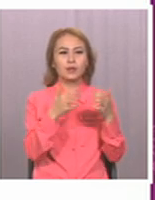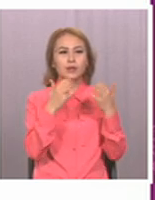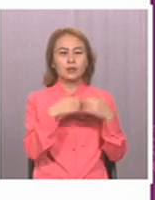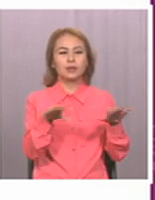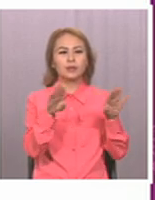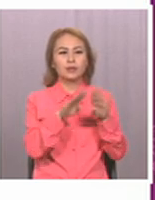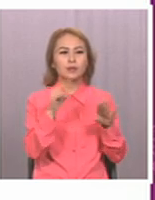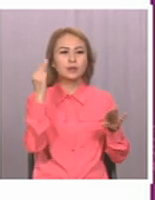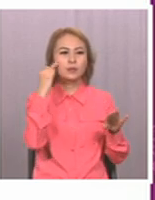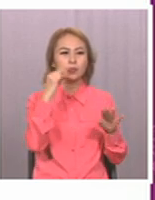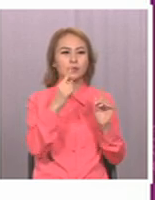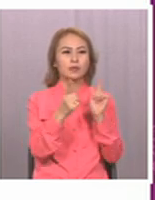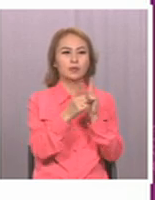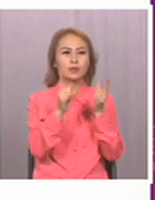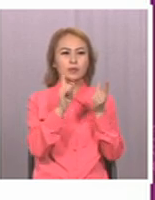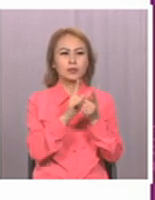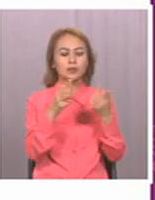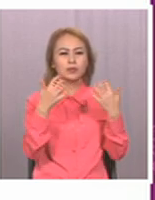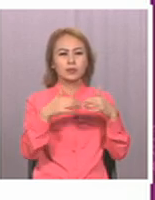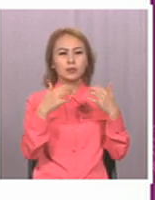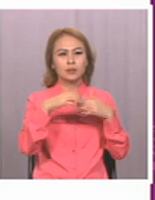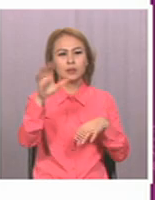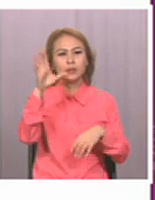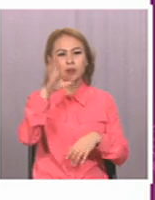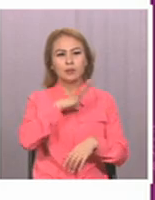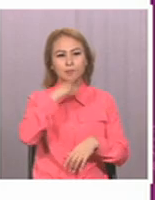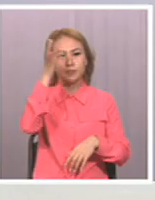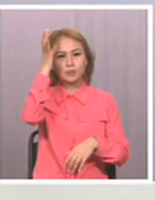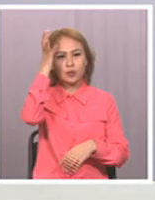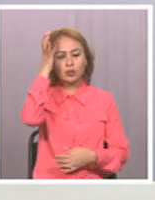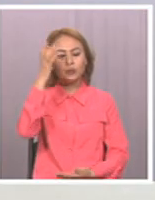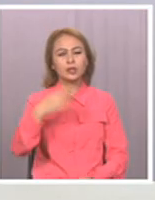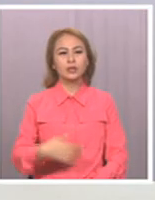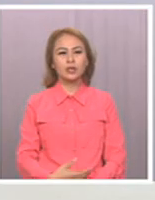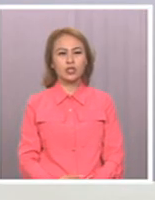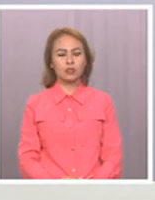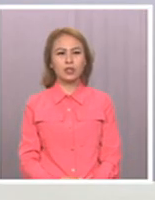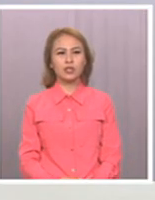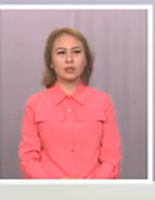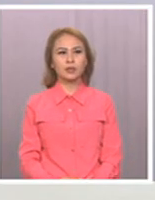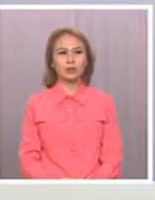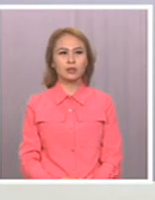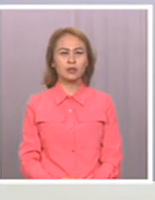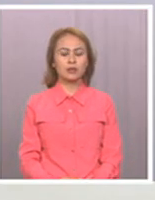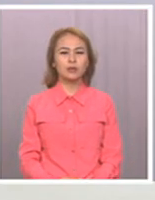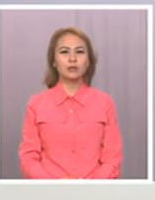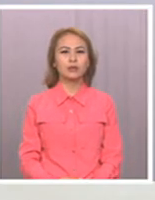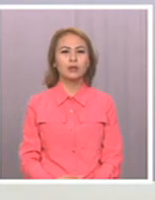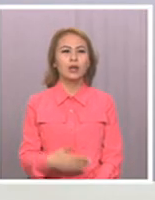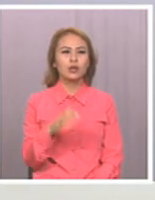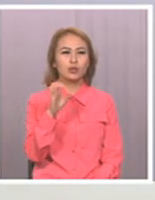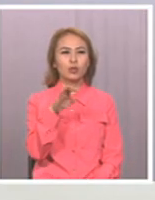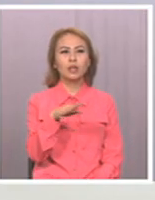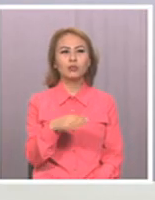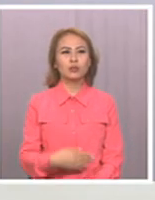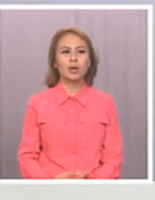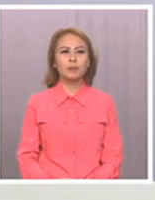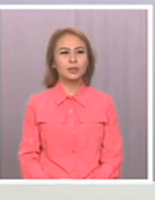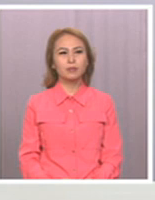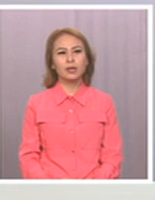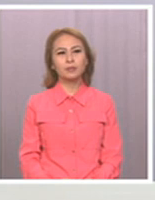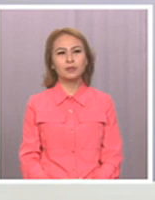сапалық өзгерістерін есептейтін, зерттейтін ғылым. Ал статистиканың қолданылуы, яғни